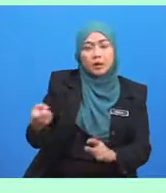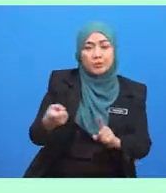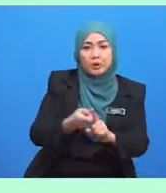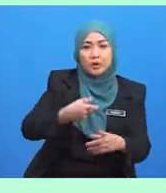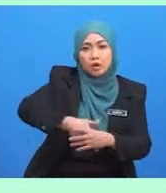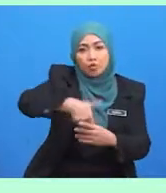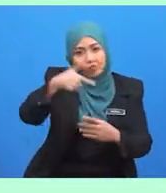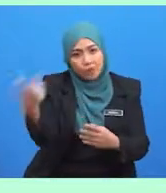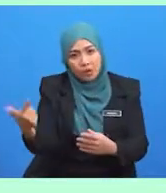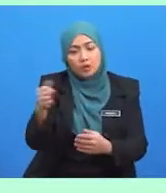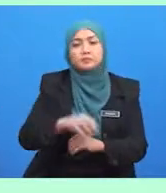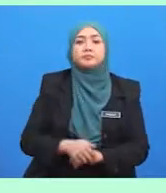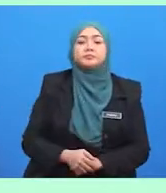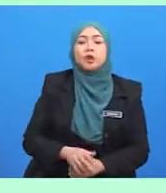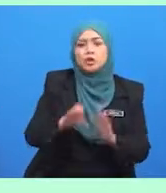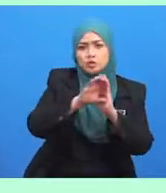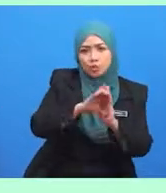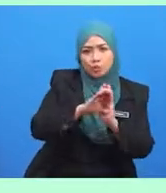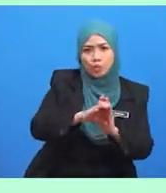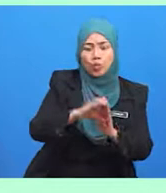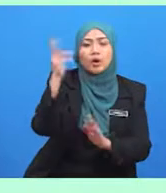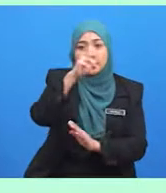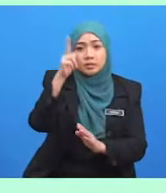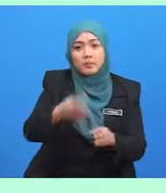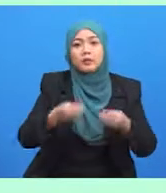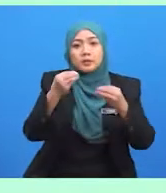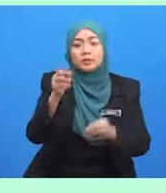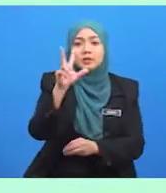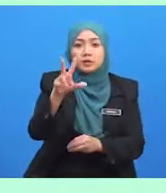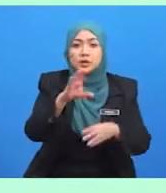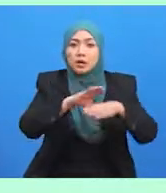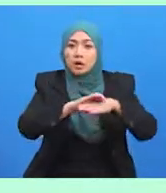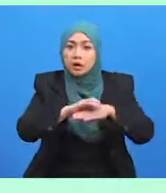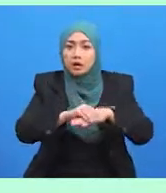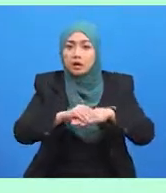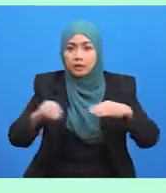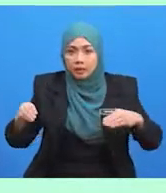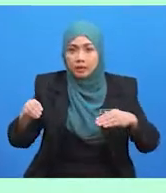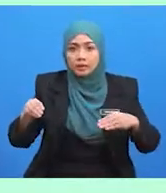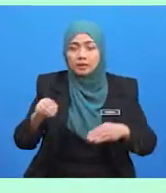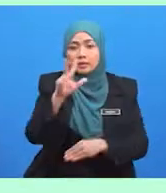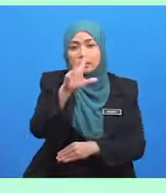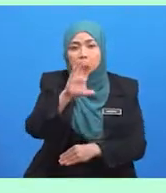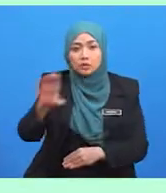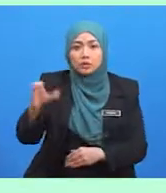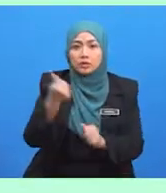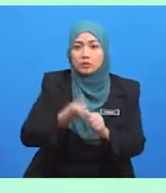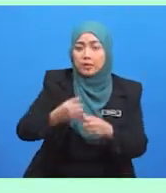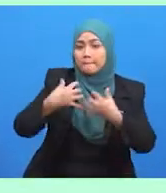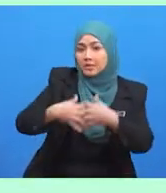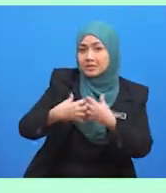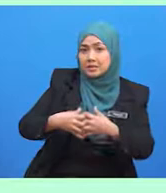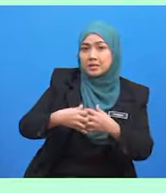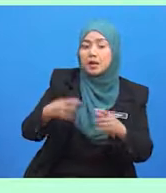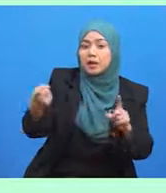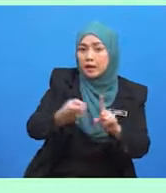Sebagai contoh, kerajaan mengenakan tarif RM300 untuk setiap unit mesin yang diimport.